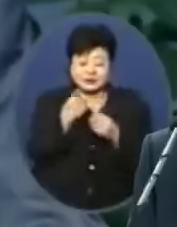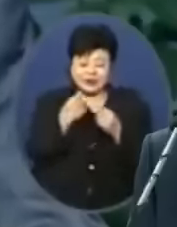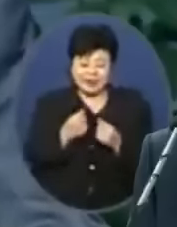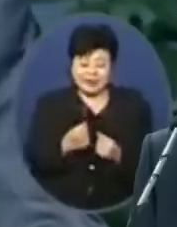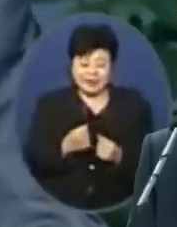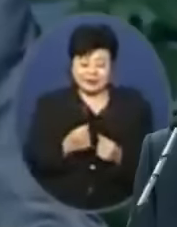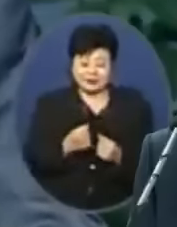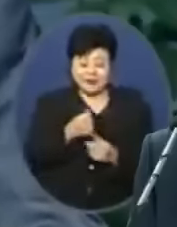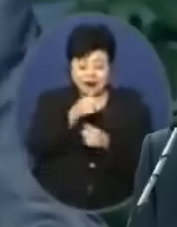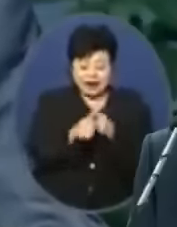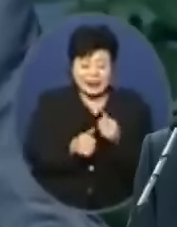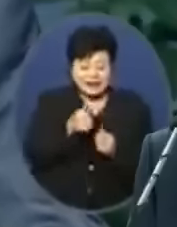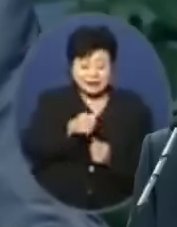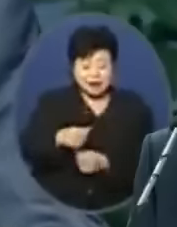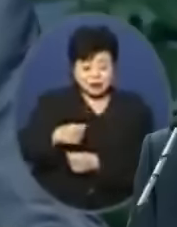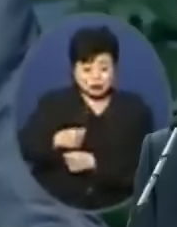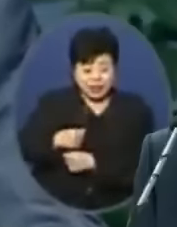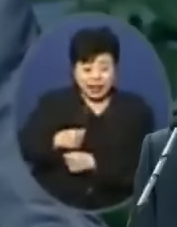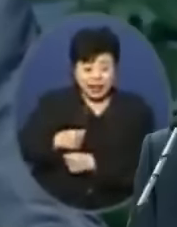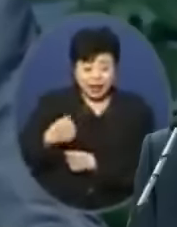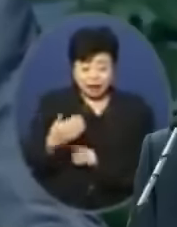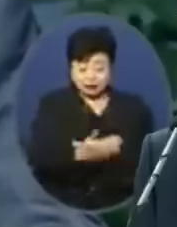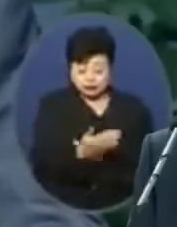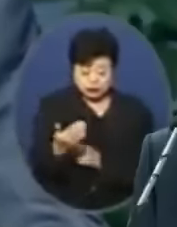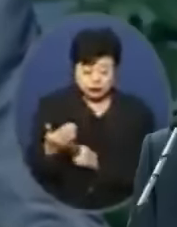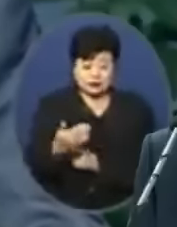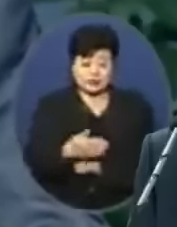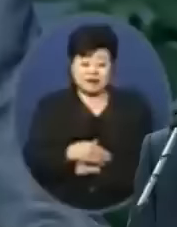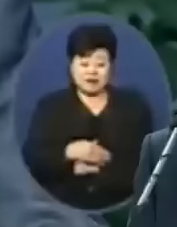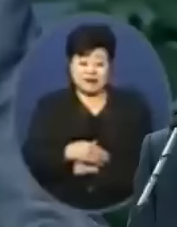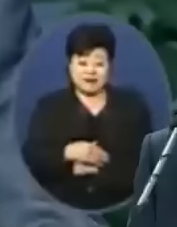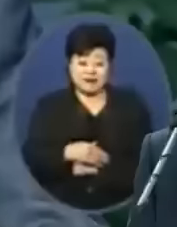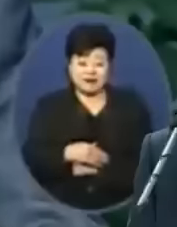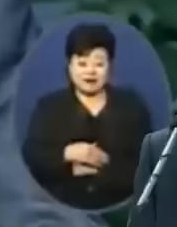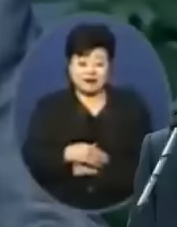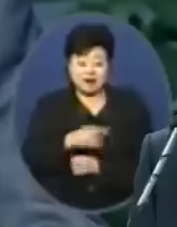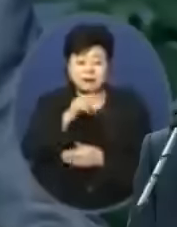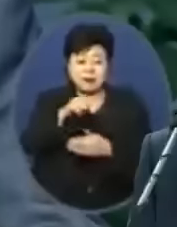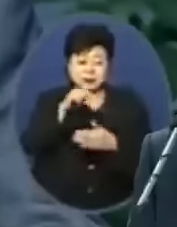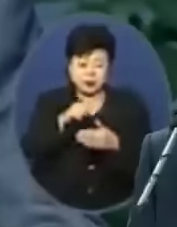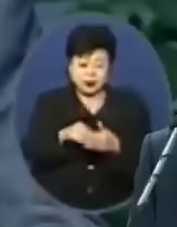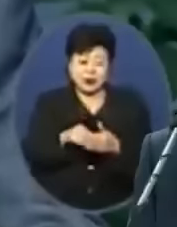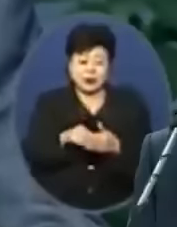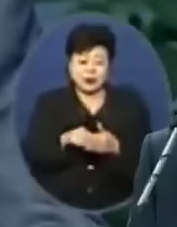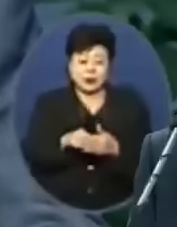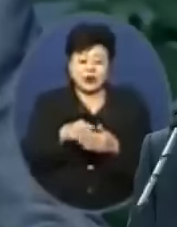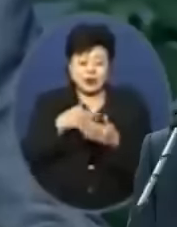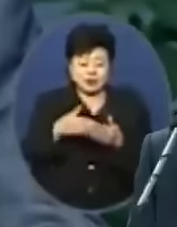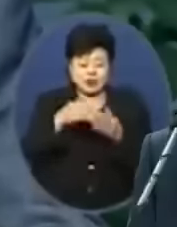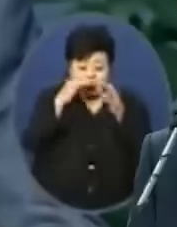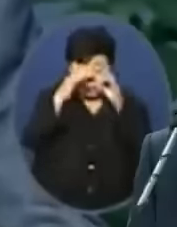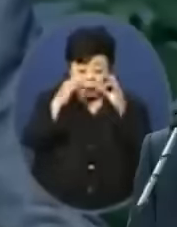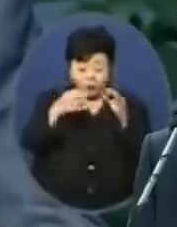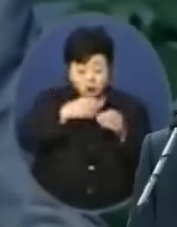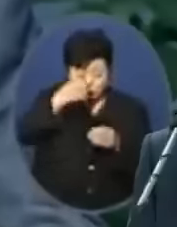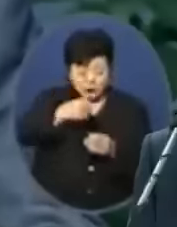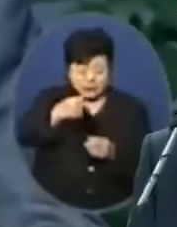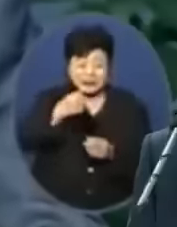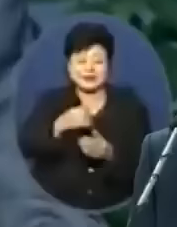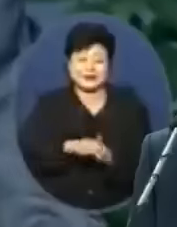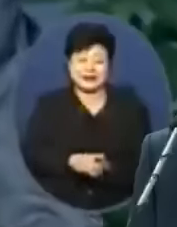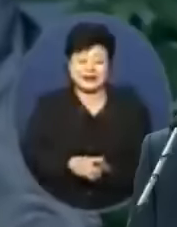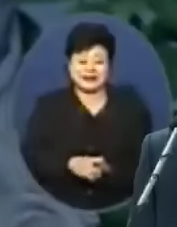계시고 하나님의 군대가 우리를 둘러진쳐 있다는 것을 여러분이 마음속으로 그려보는 것입니다. 꿈꾸어보는